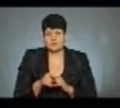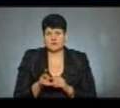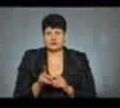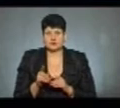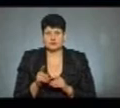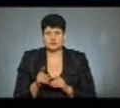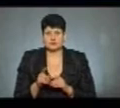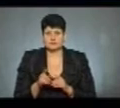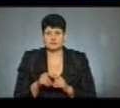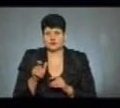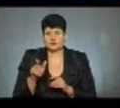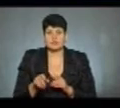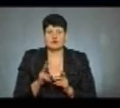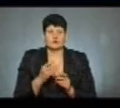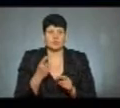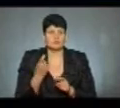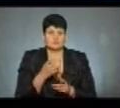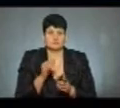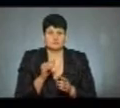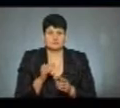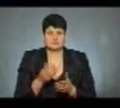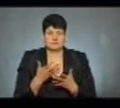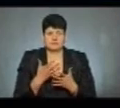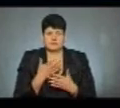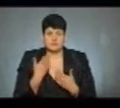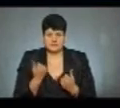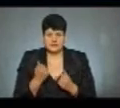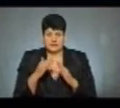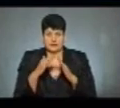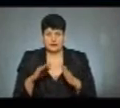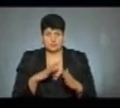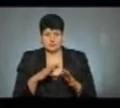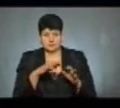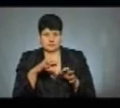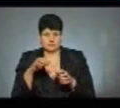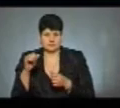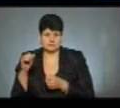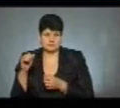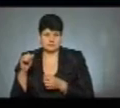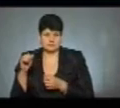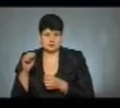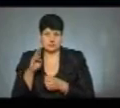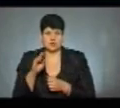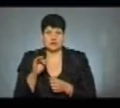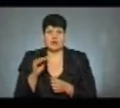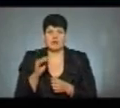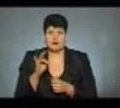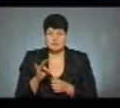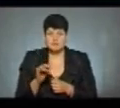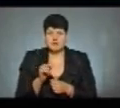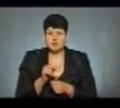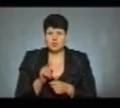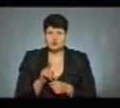господарювання якої не встановлений. З даху тимчасової споруди було демонтовано шифер для того, щоб